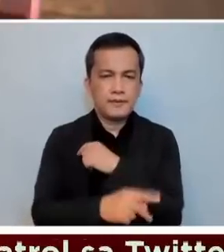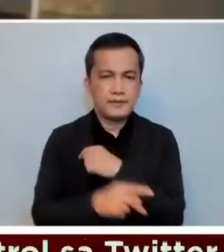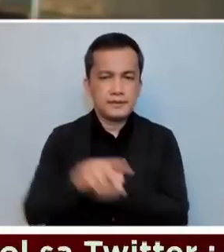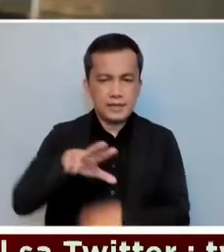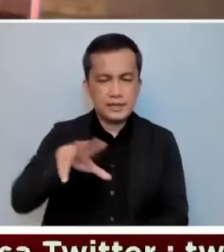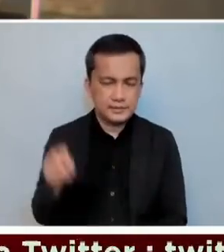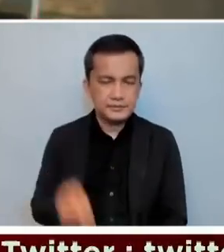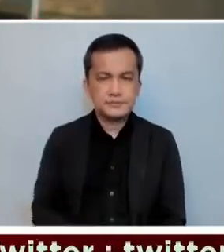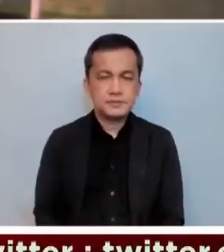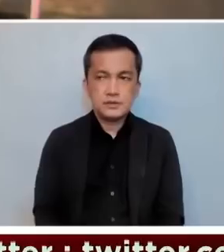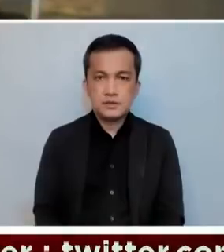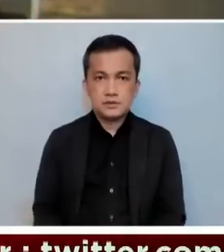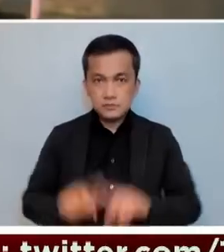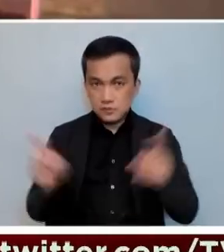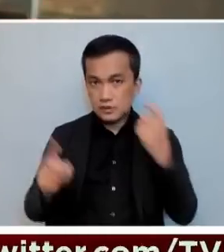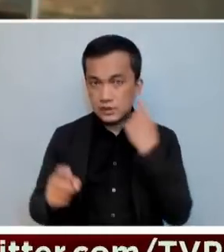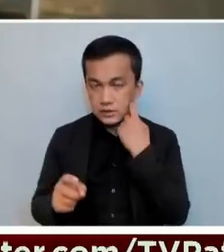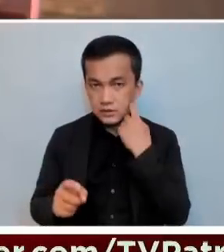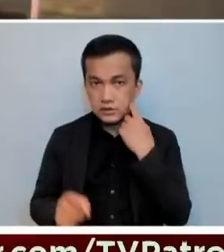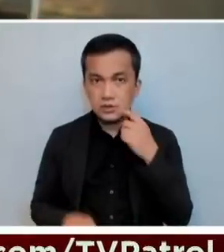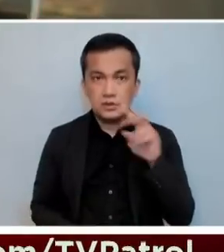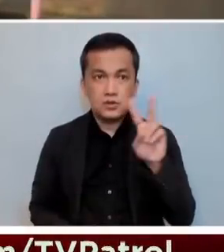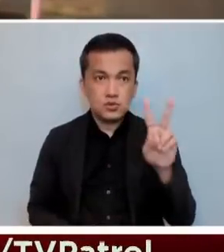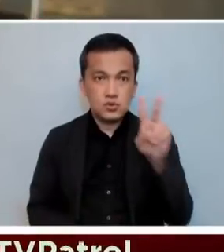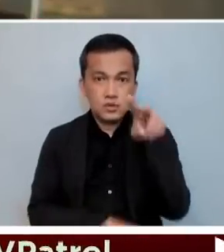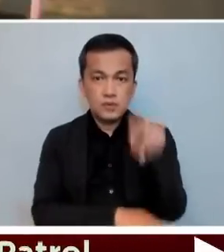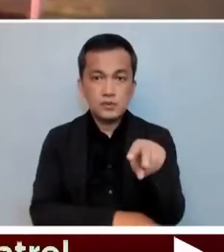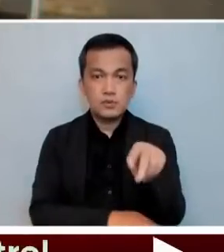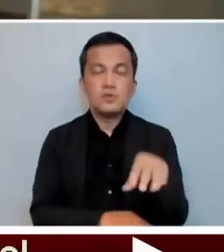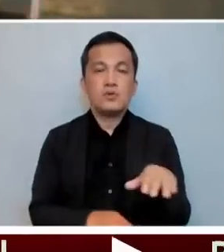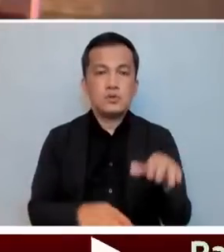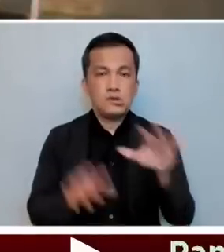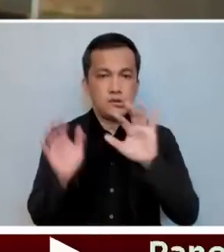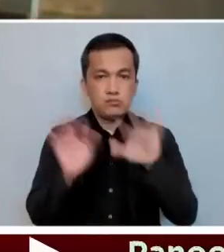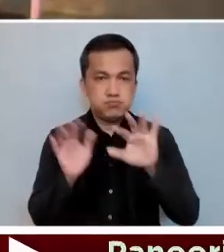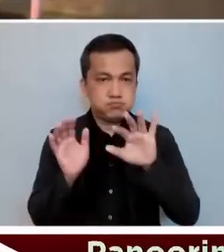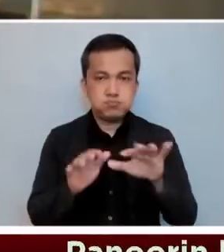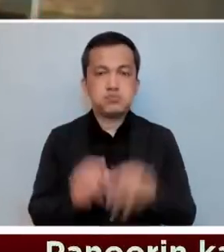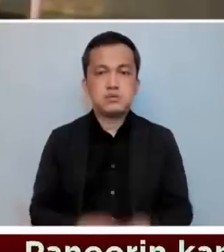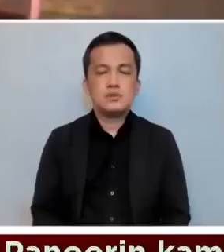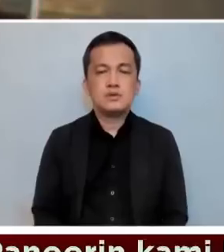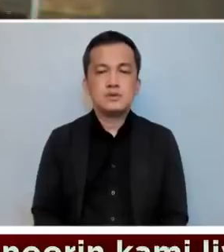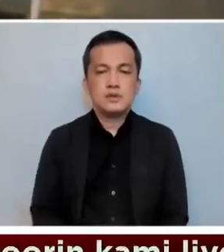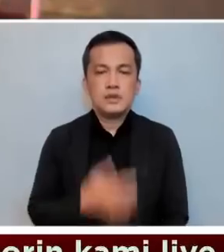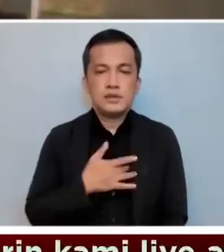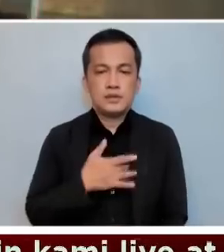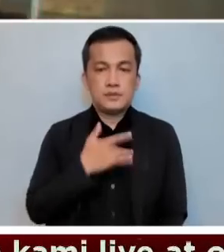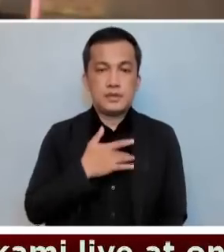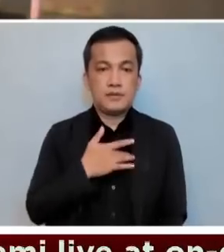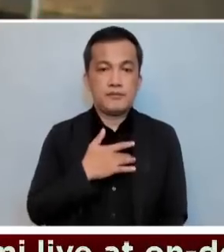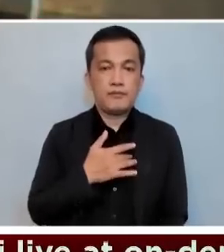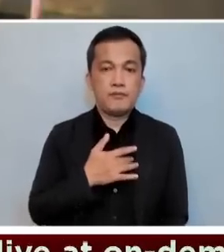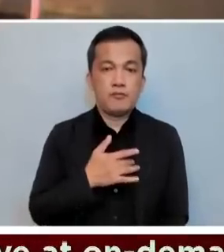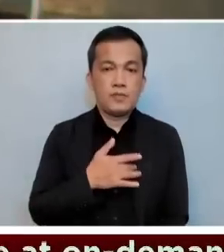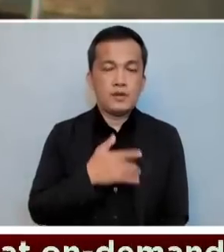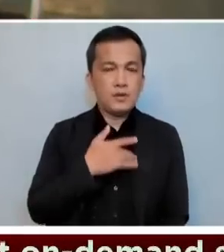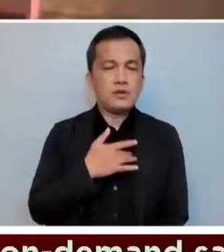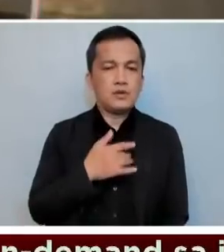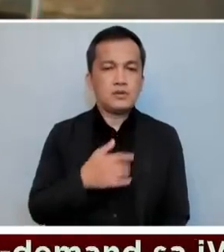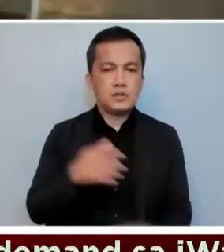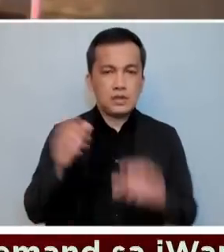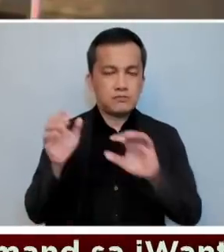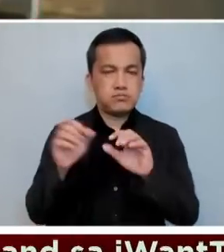Cagayan. Hindi katulad kanina, no, no, bandang alas 2 ng hapon kung saan talaga masungit ang panahon at ramdam yung